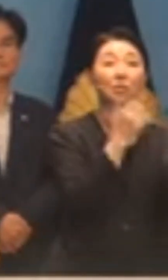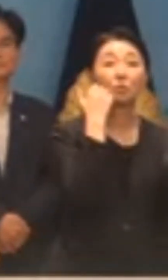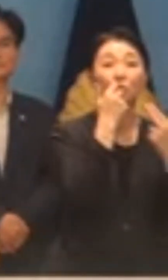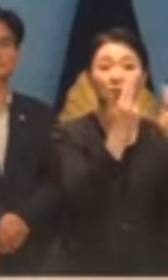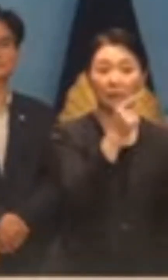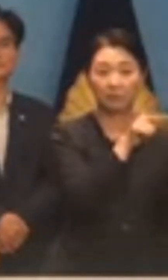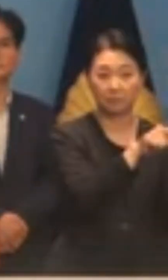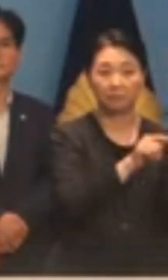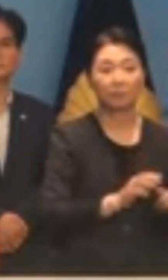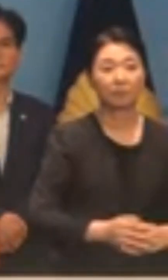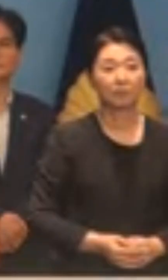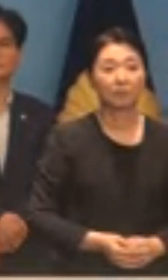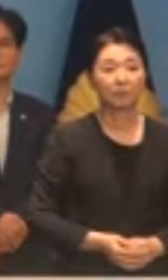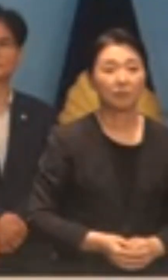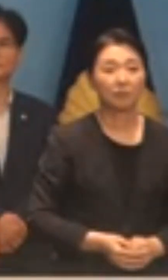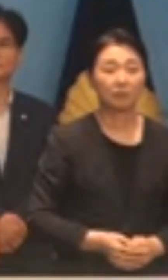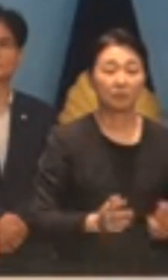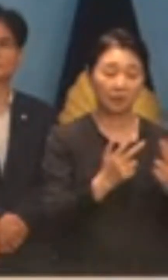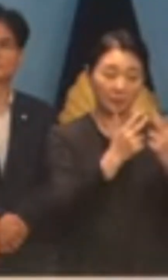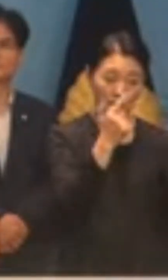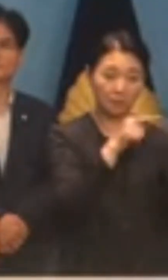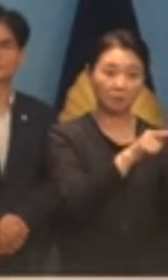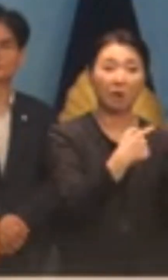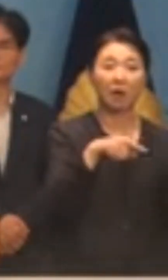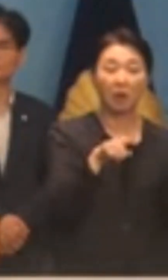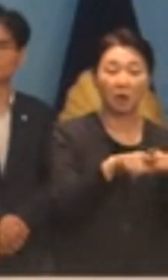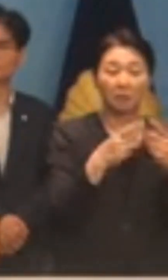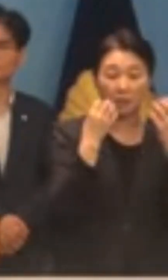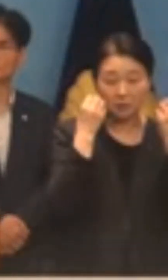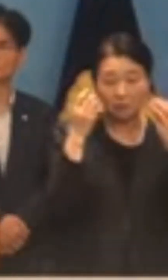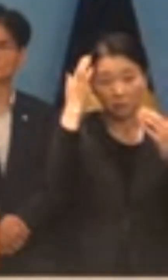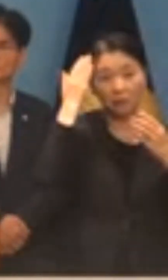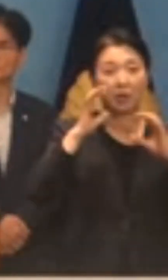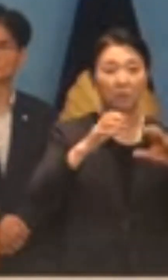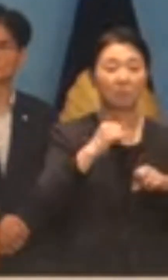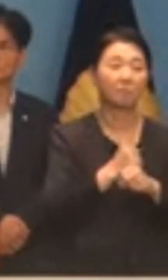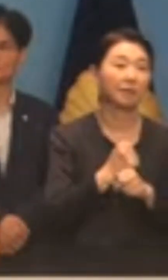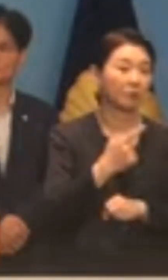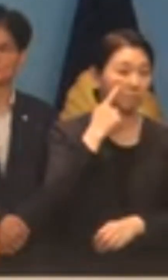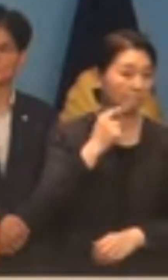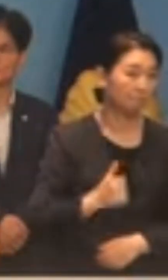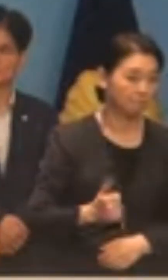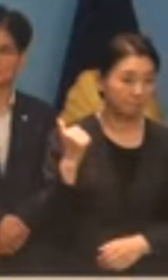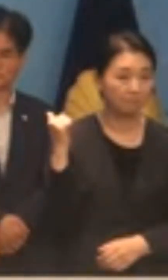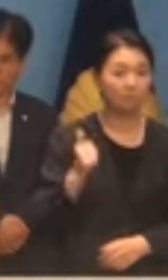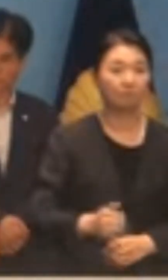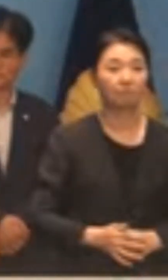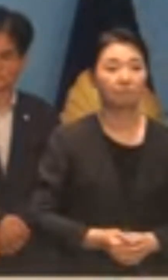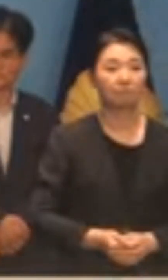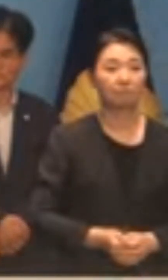이재명 후보입니다. 이재명과 함께 새로운 대한민국을 만듭시다.